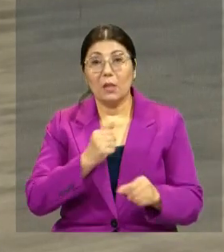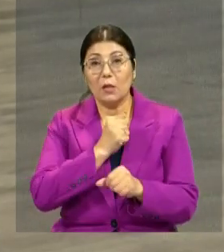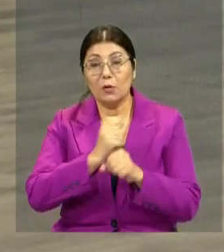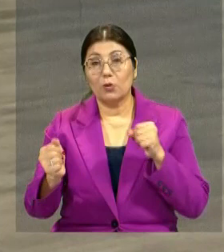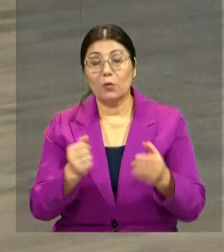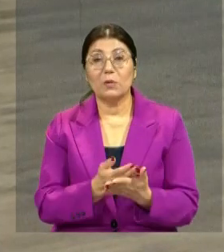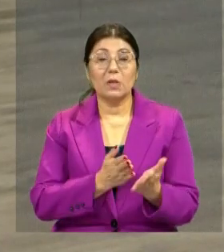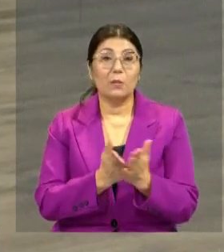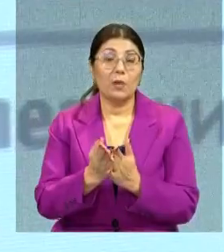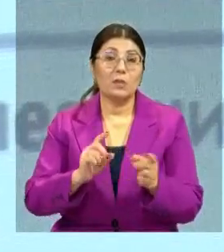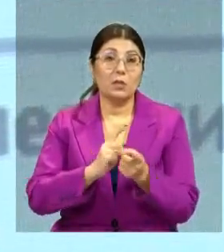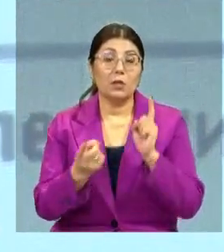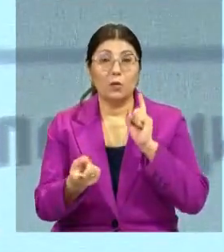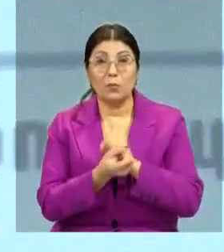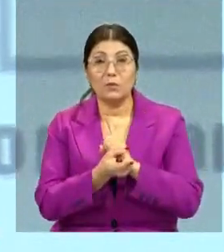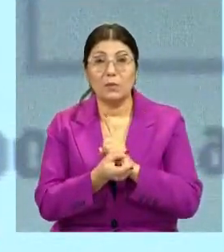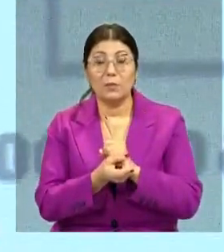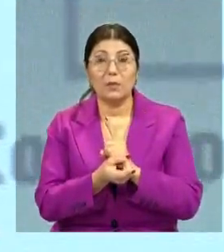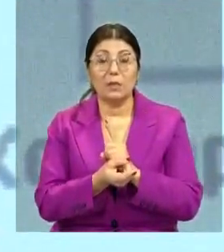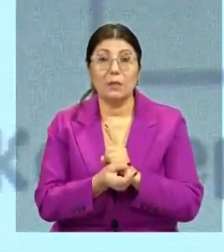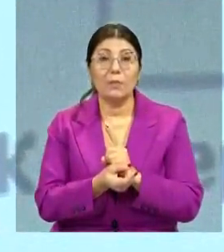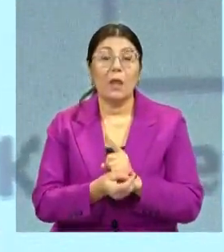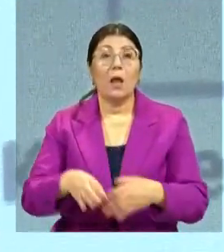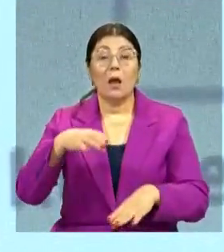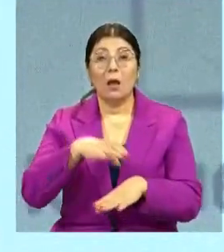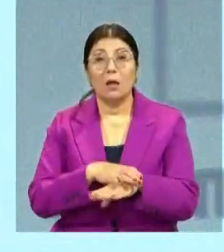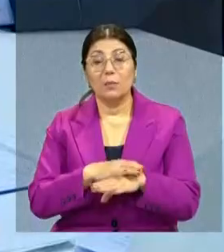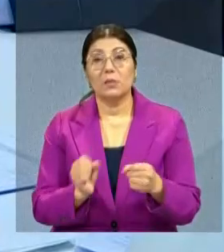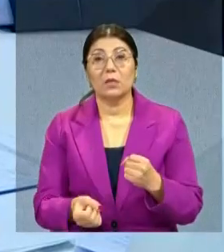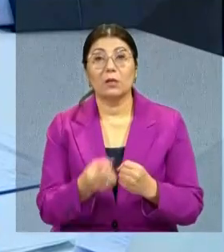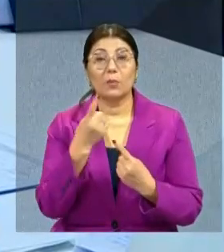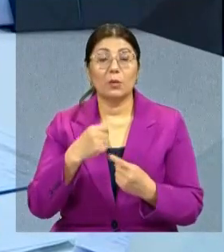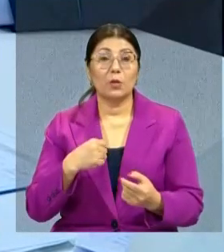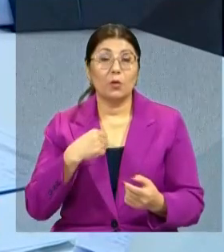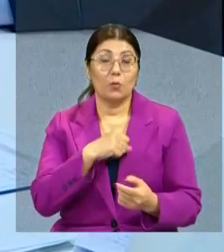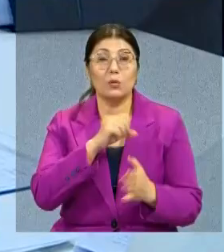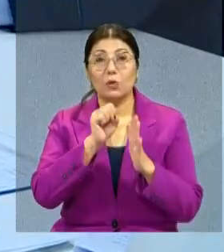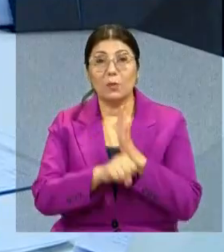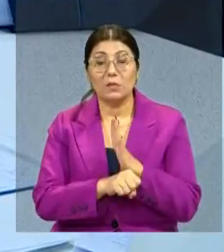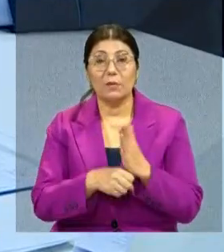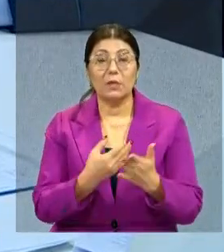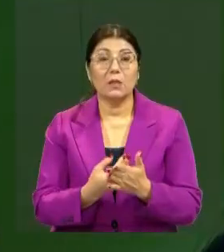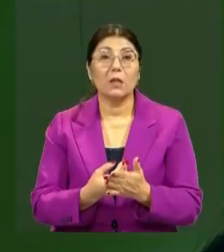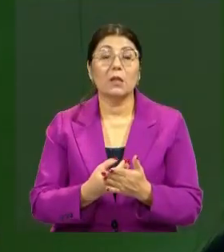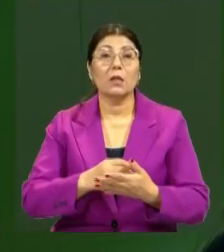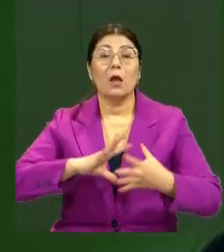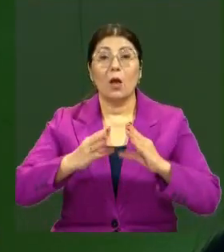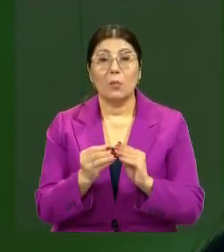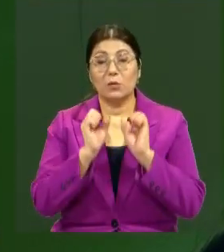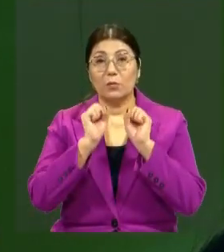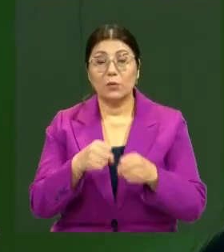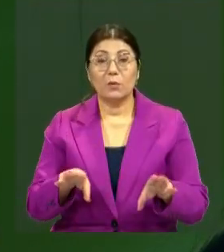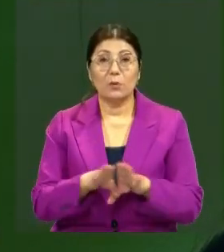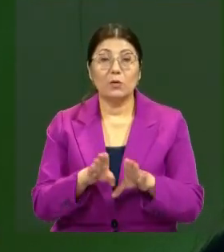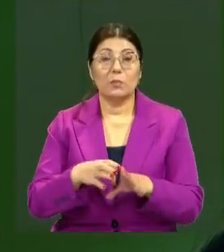олардың бағдарын өзгерту зорлық-зомбылықты сайып келгенде қылмысты тудырады. Ол тіпті өз-өзіне қол жұмсауға да алып келуі мүмкін. Аймақта